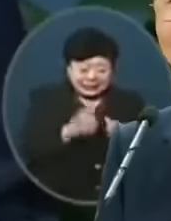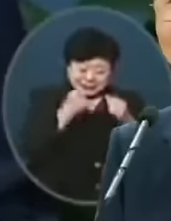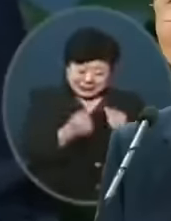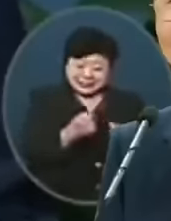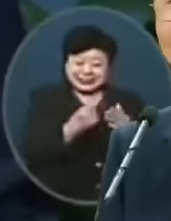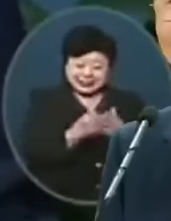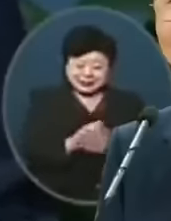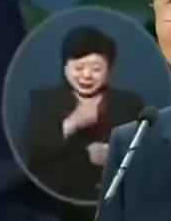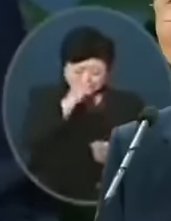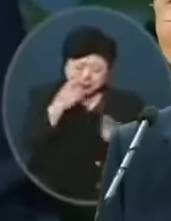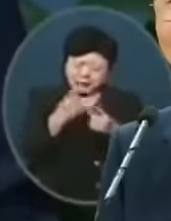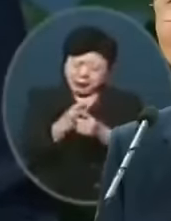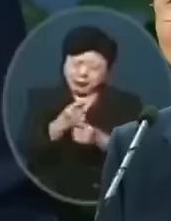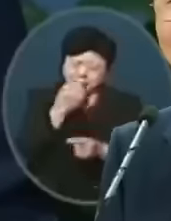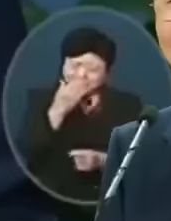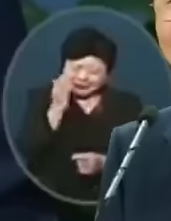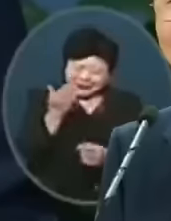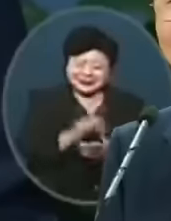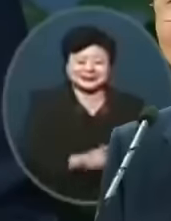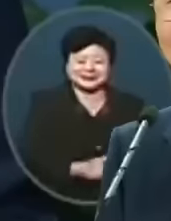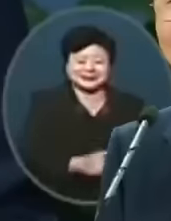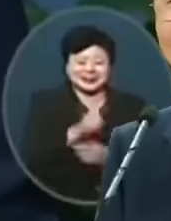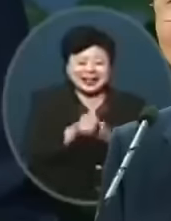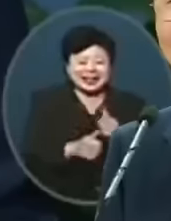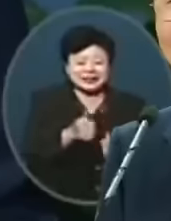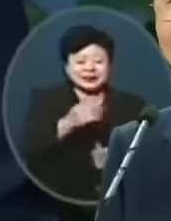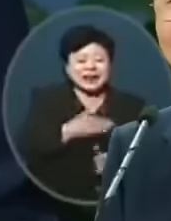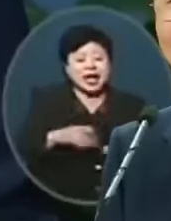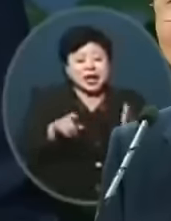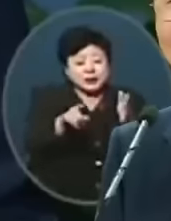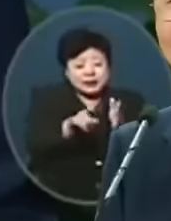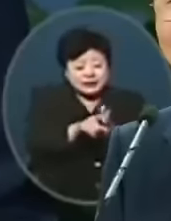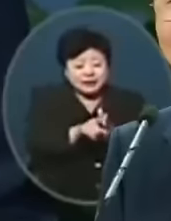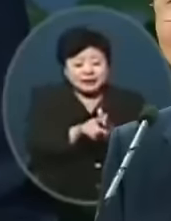계시니 좋게 될 수 있다. 하나님이 날 위하여